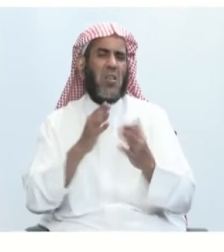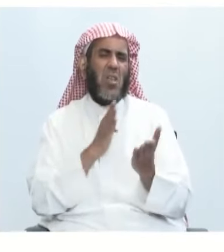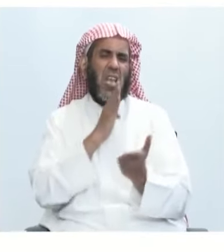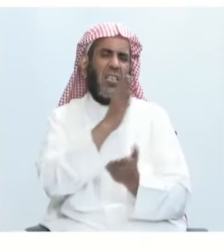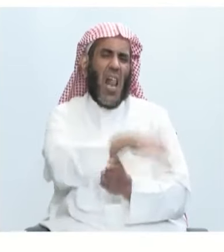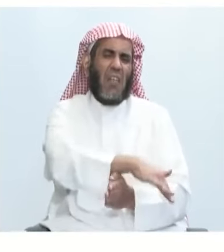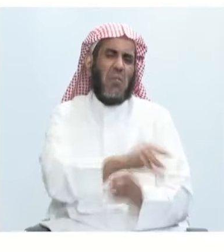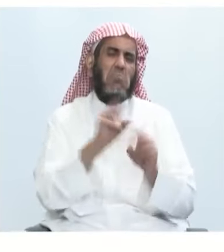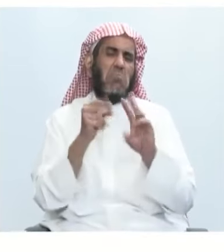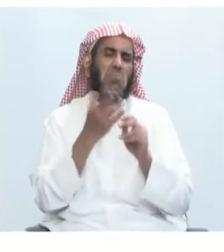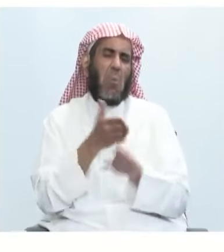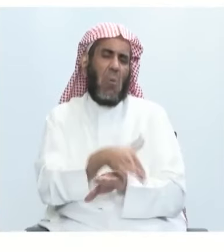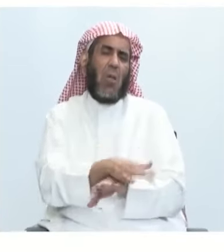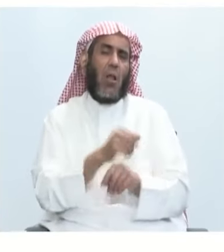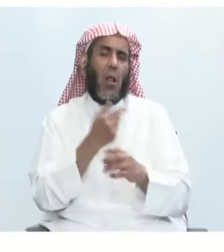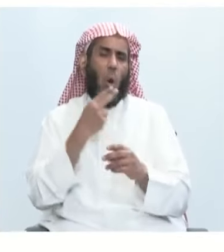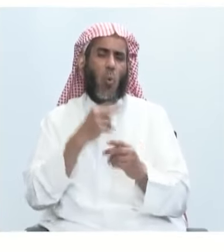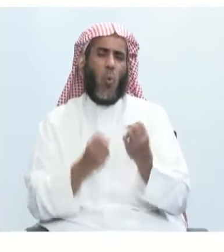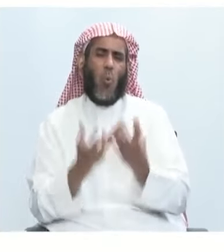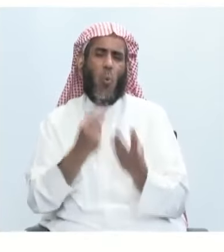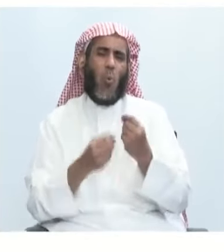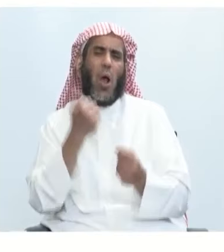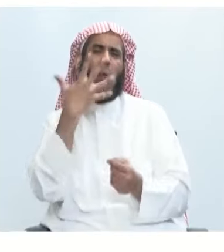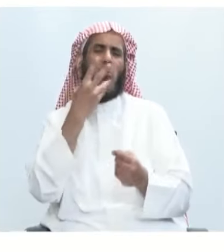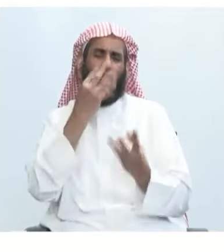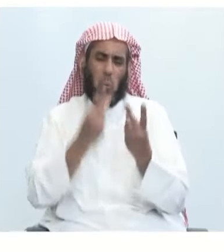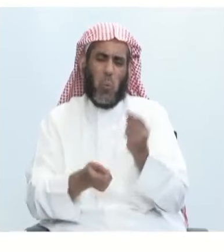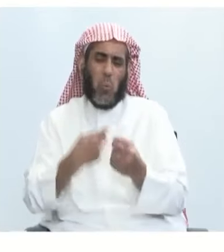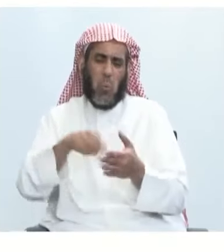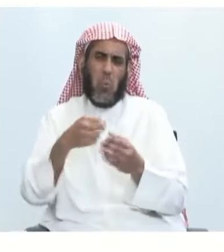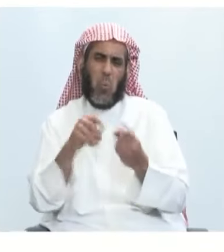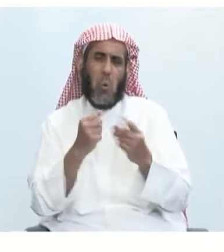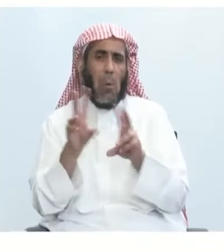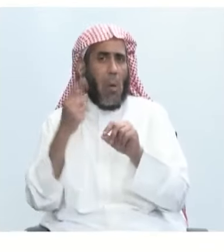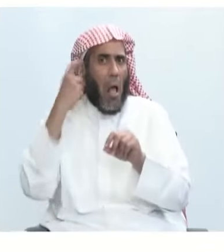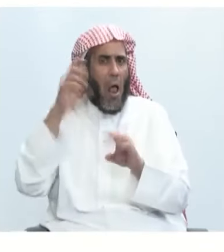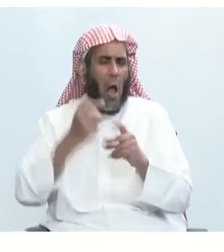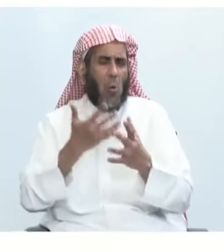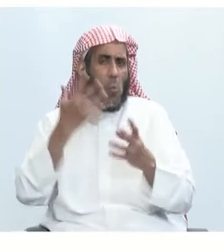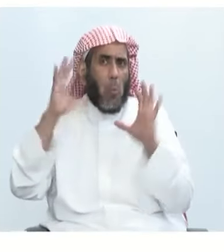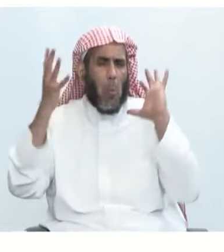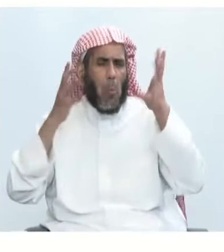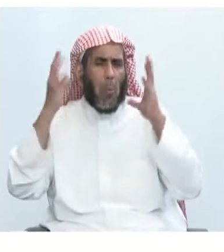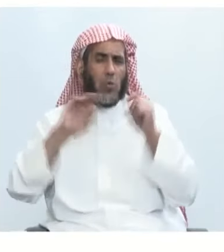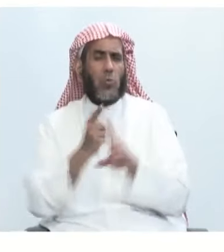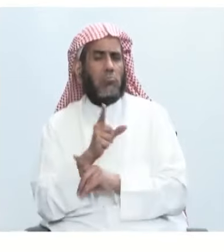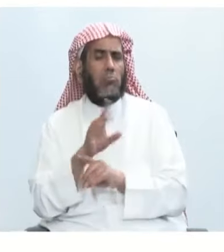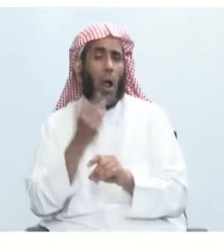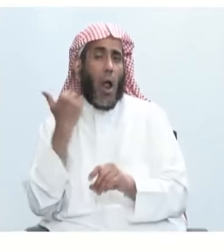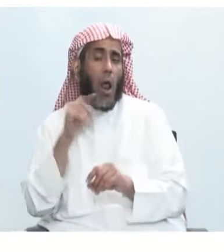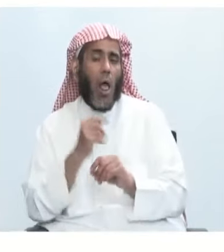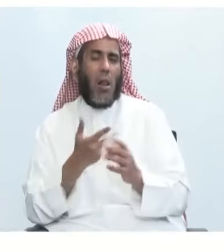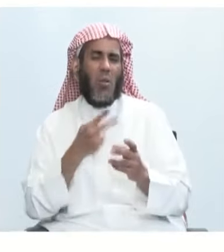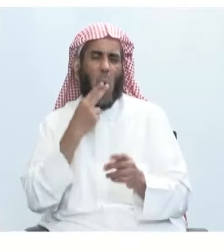بنفسه لو ان شخصا ي احرق كل يوم خمسه ريالات اتراه عاقلا ام مجنونا وان تذكر هنا كان ايضا